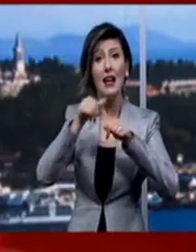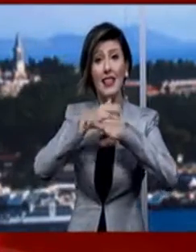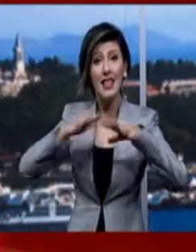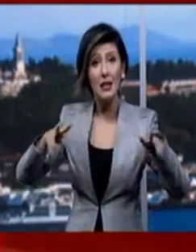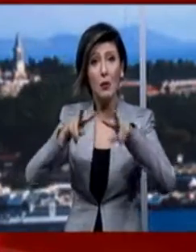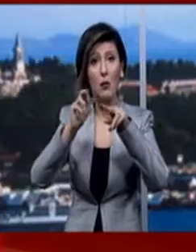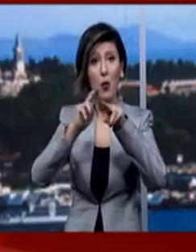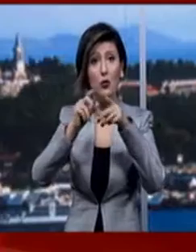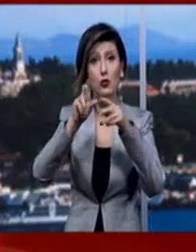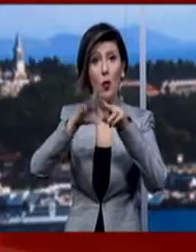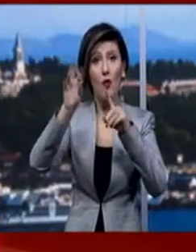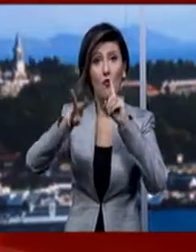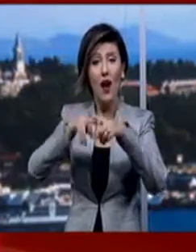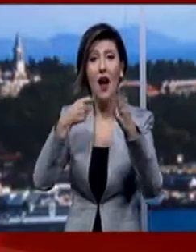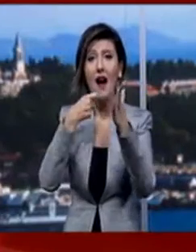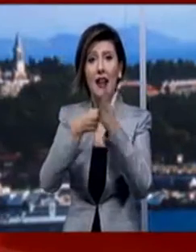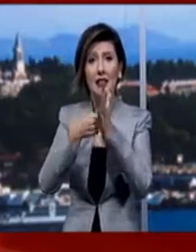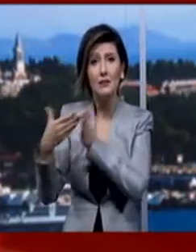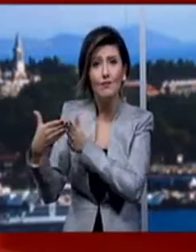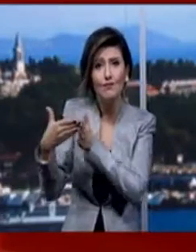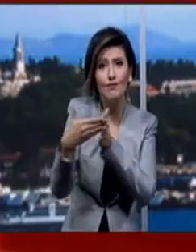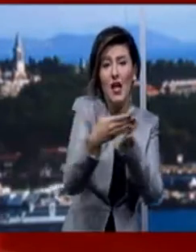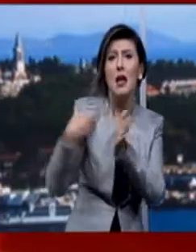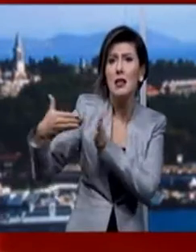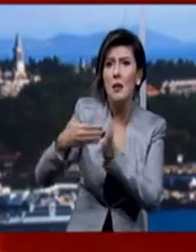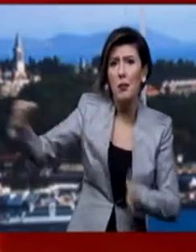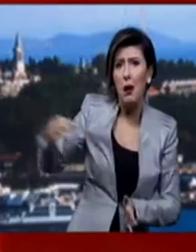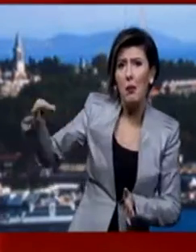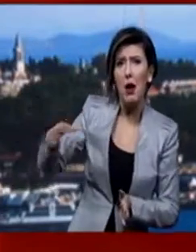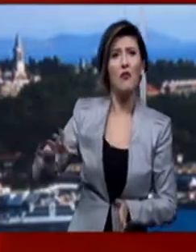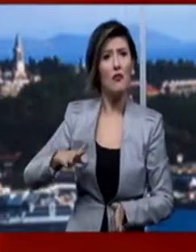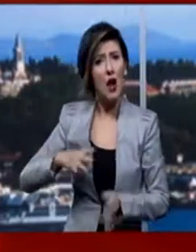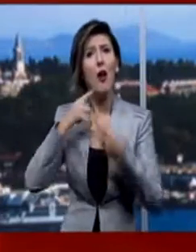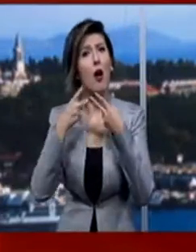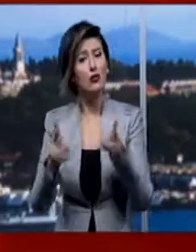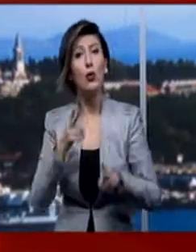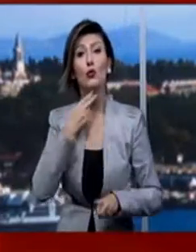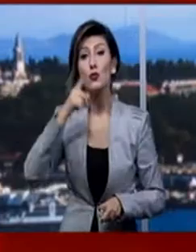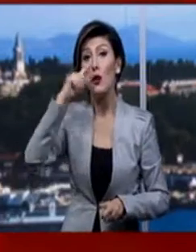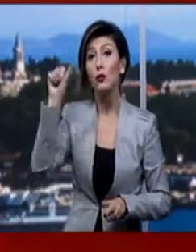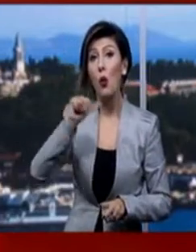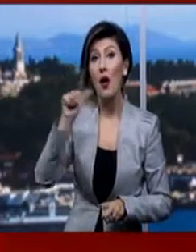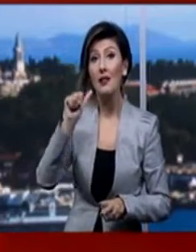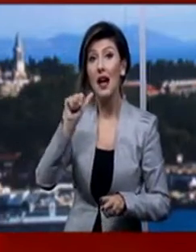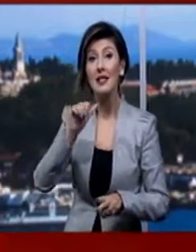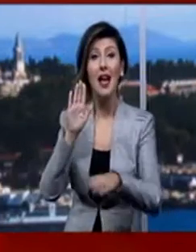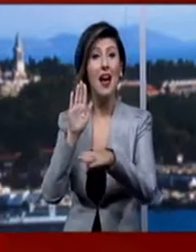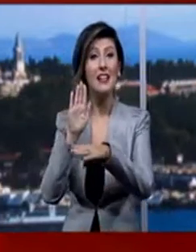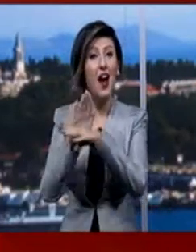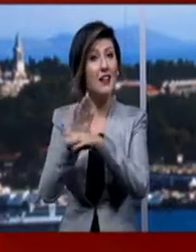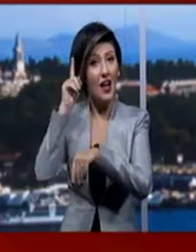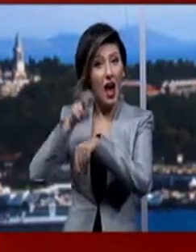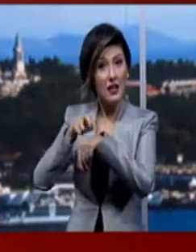adlı kruvazörlerinin gemilerimizi taciz ettiğini de açıkladı. Rusya'nın doğal gaz kartının hatırlatılması